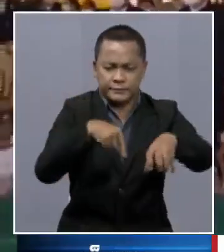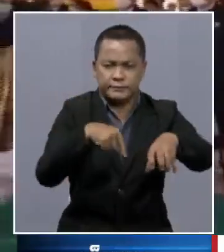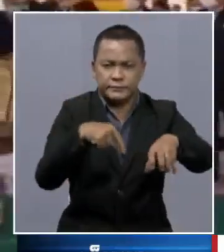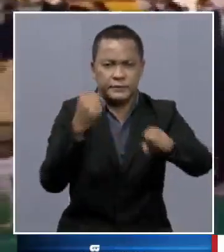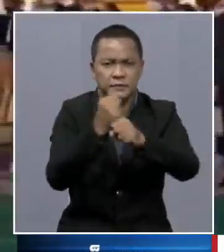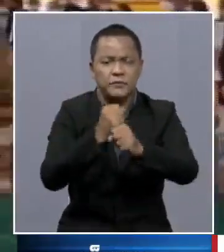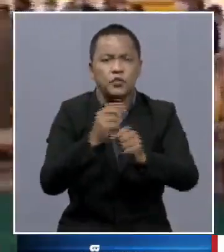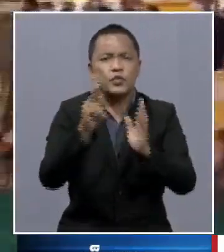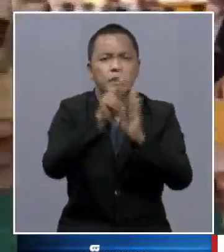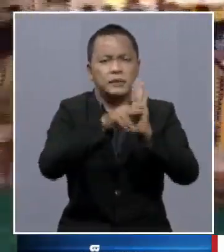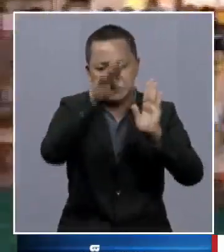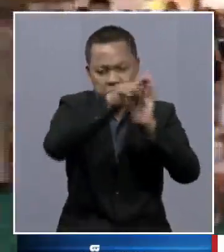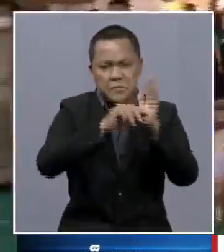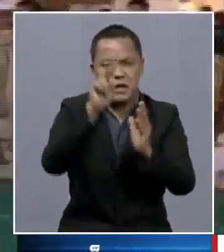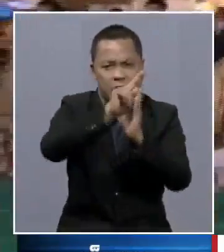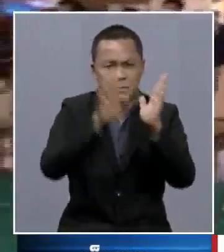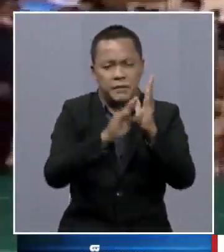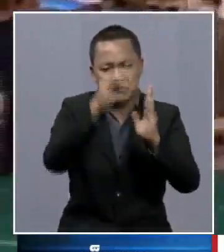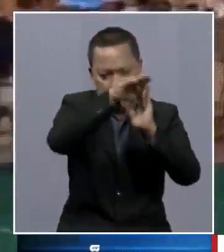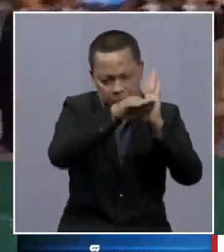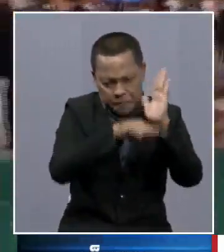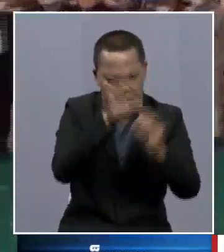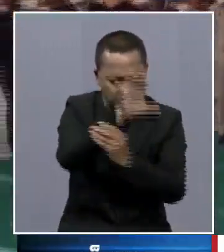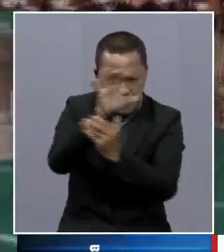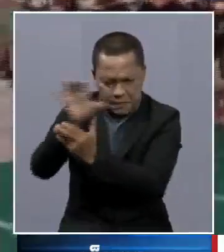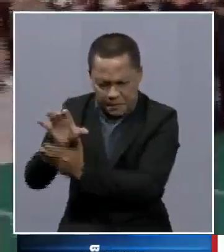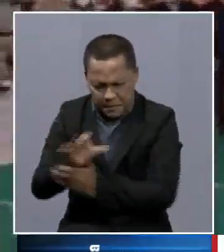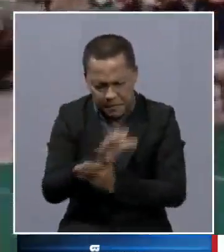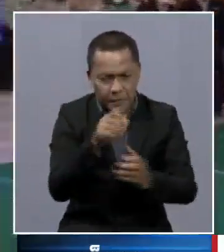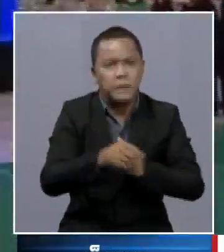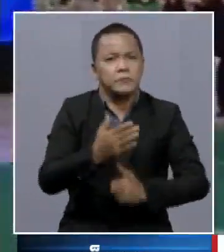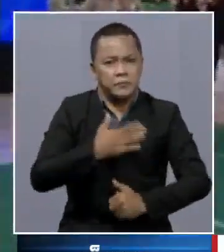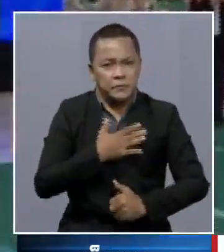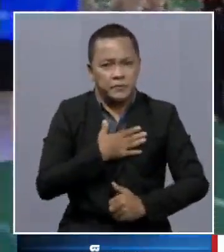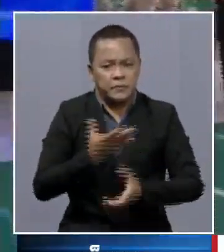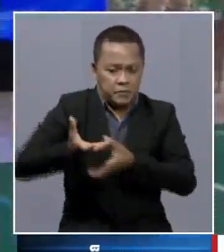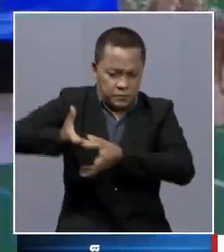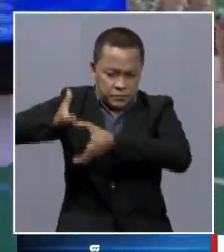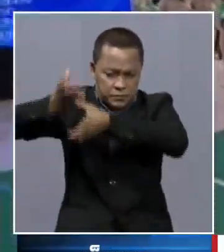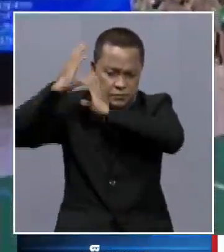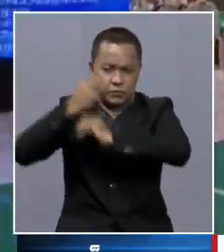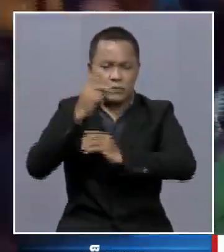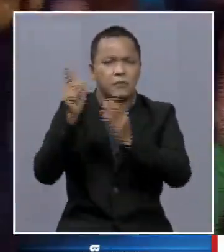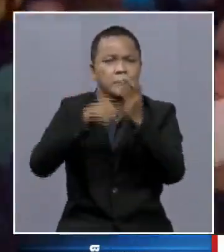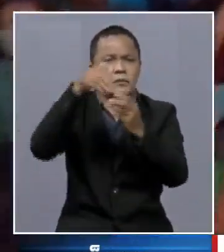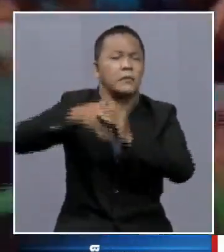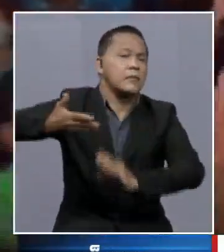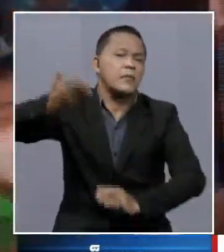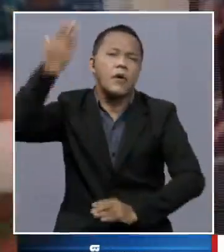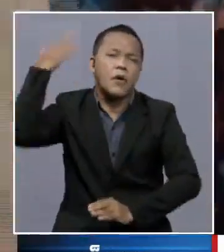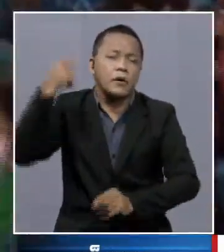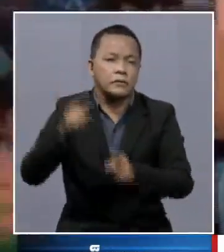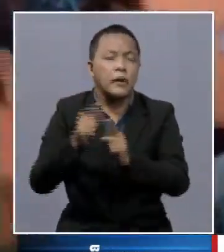ายามสร้างกดเกนเงื่อนไขต่างๆเพื่เข้าสู่อำนาจโดยบอกว่าทำให้ผมกลับมาย้อนมองผลการเลอกตงที่ผ่านมา